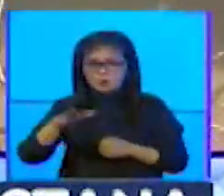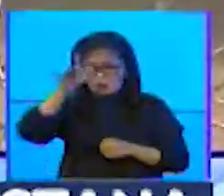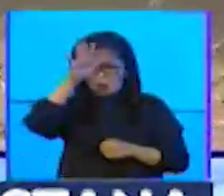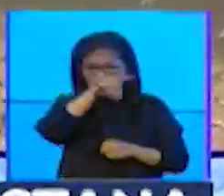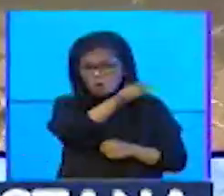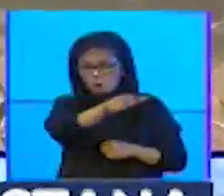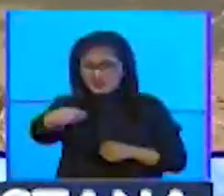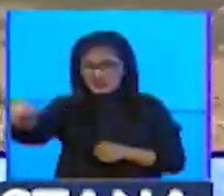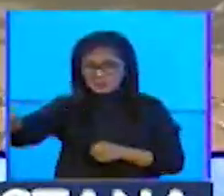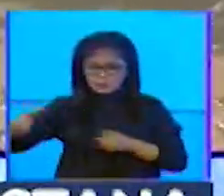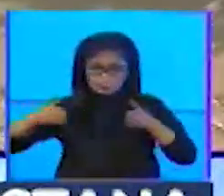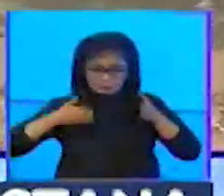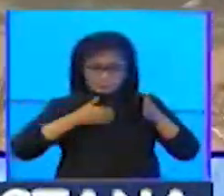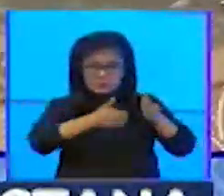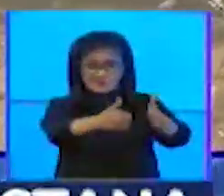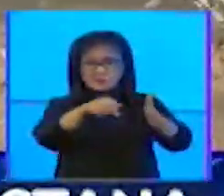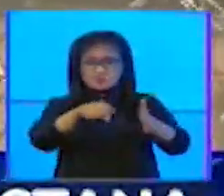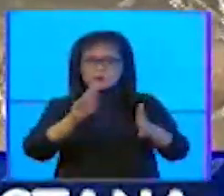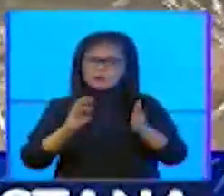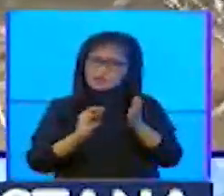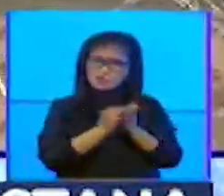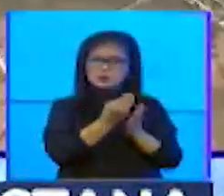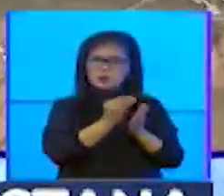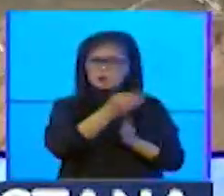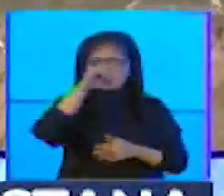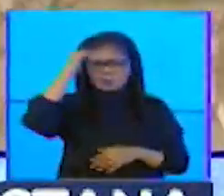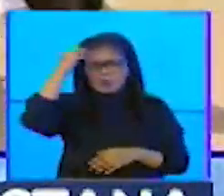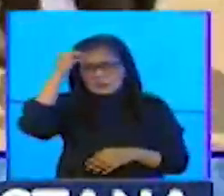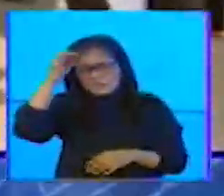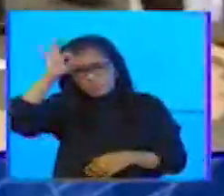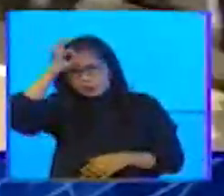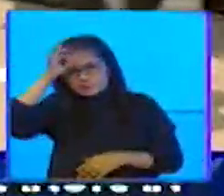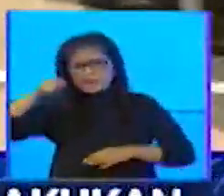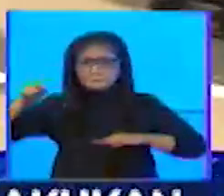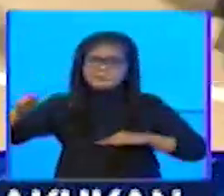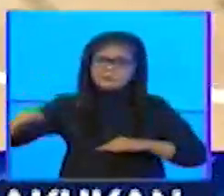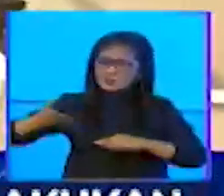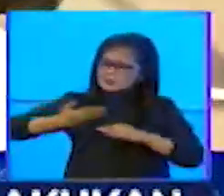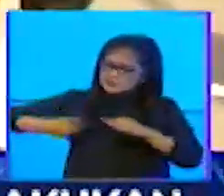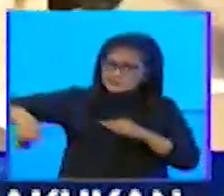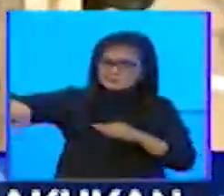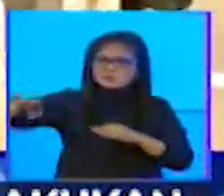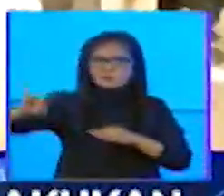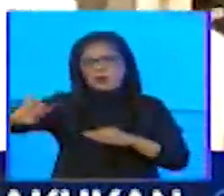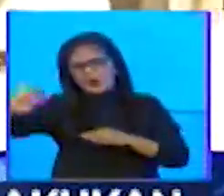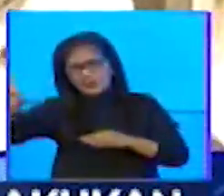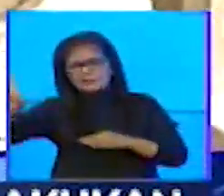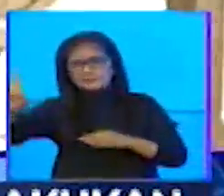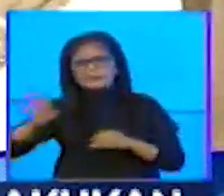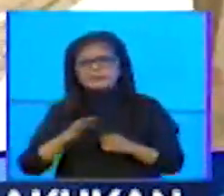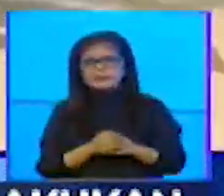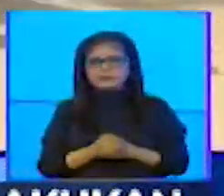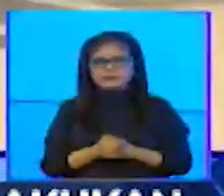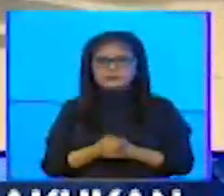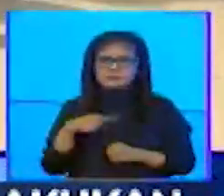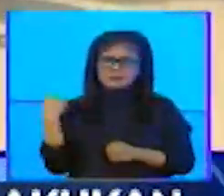mengikuti instruksi ataupun arahan dari kepolisian lalu lintas untuk menggunakan jalur-jalur alternatif. Tidak hanya itu saja, tentunya kita sama-sama